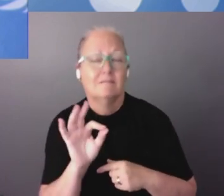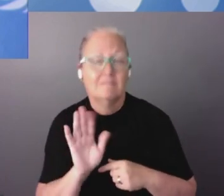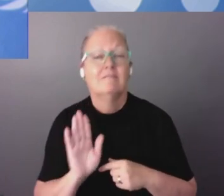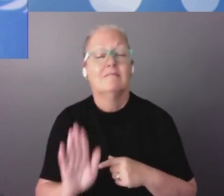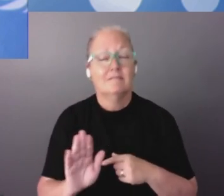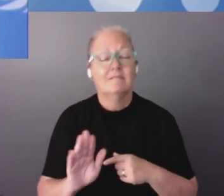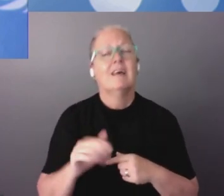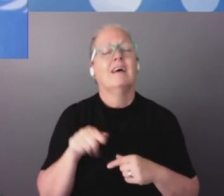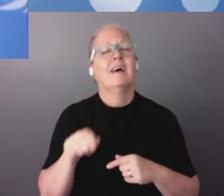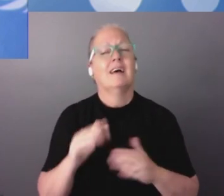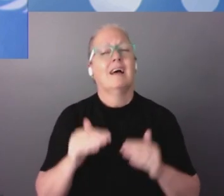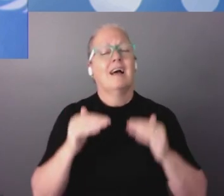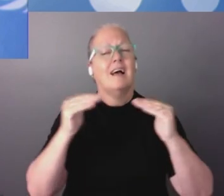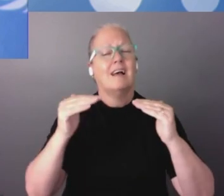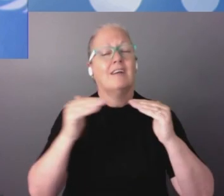做一些功夫。